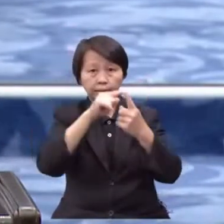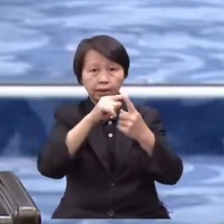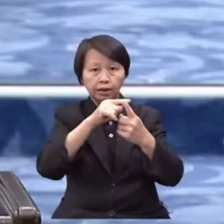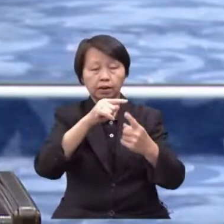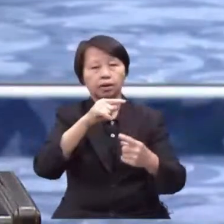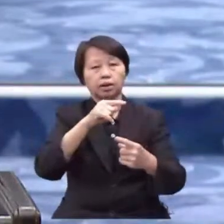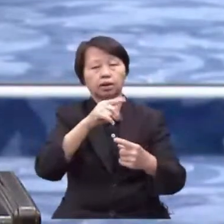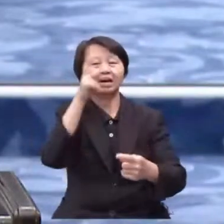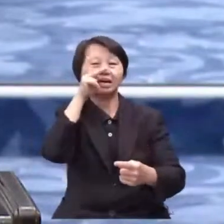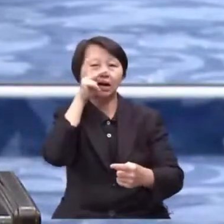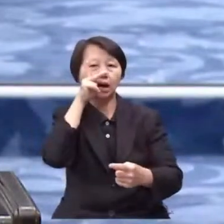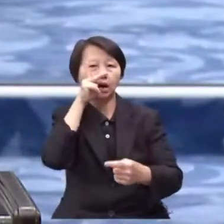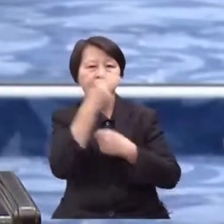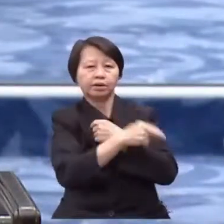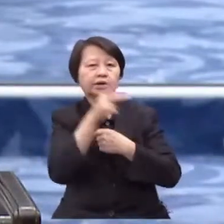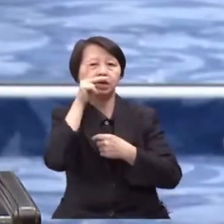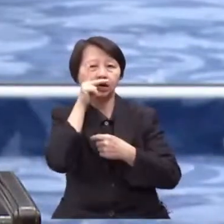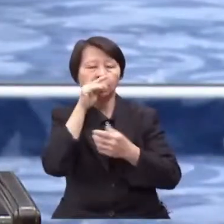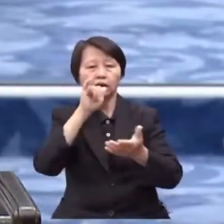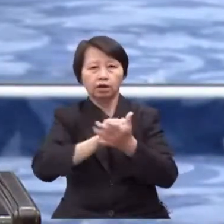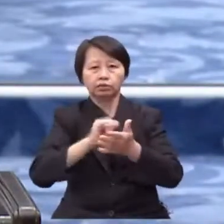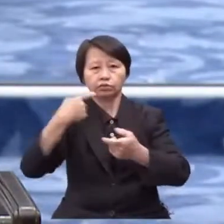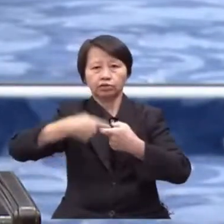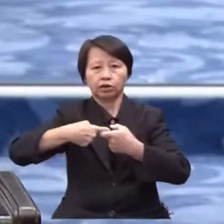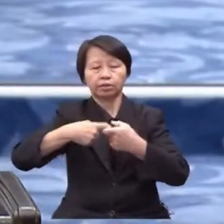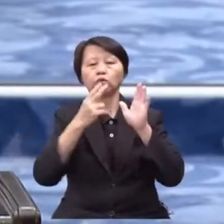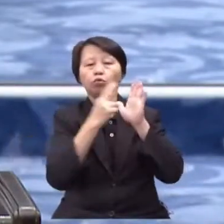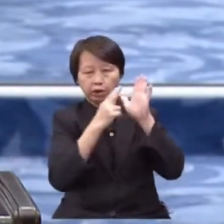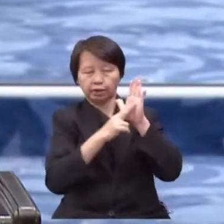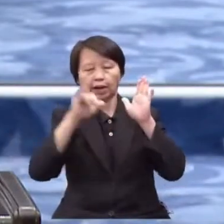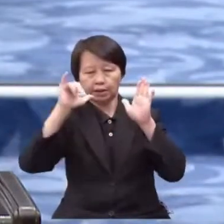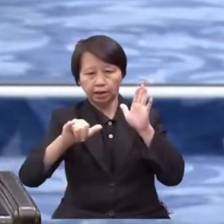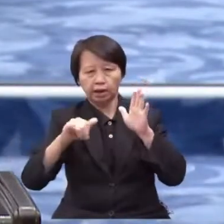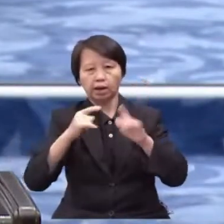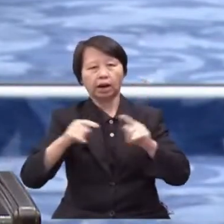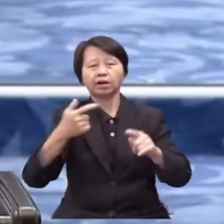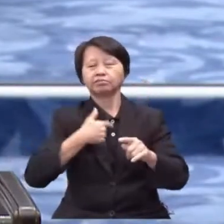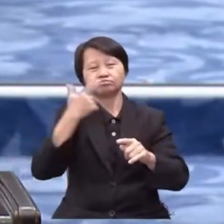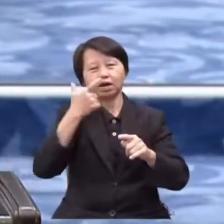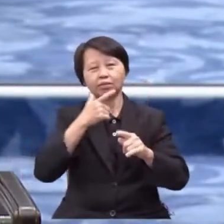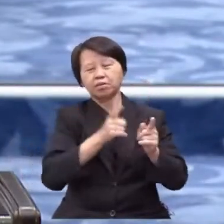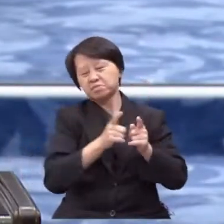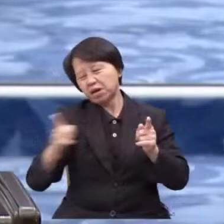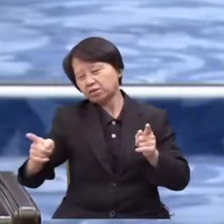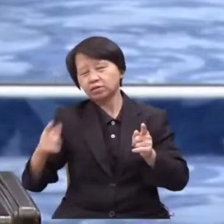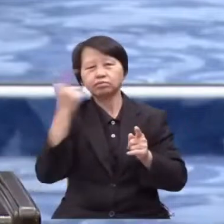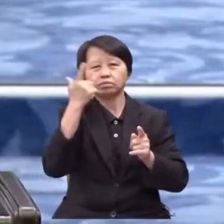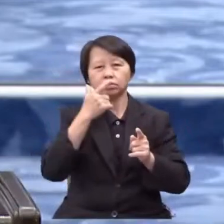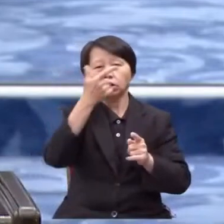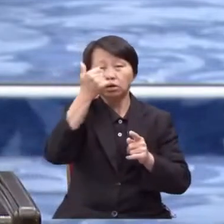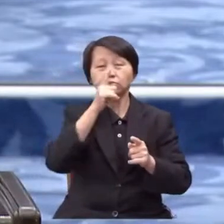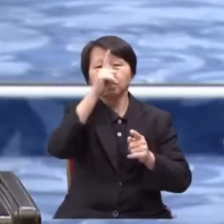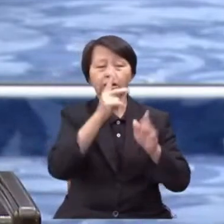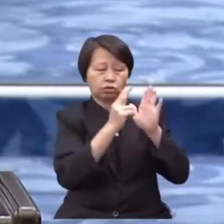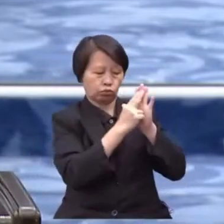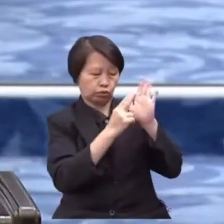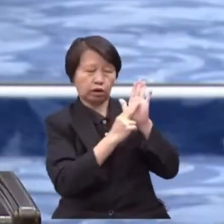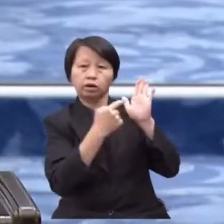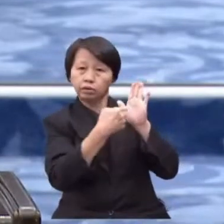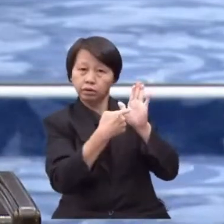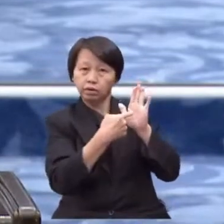negeri dengan undang-undang saya tidak mau panjang mengundang sebenarnya undang-undang itu pun